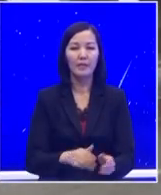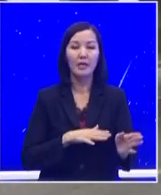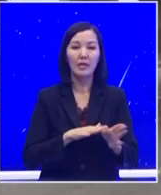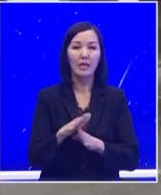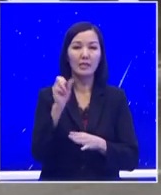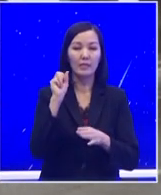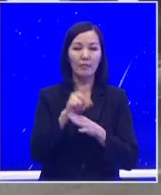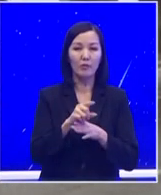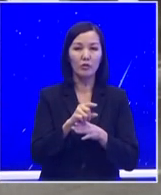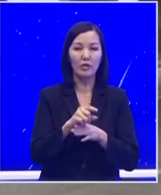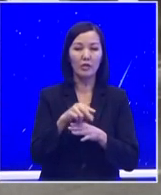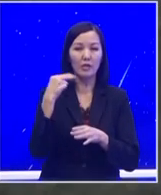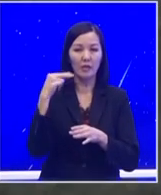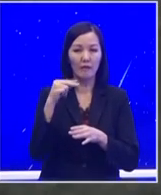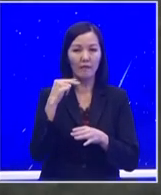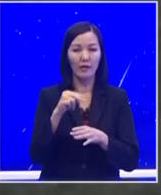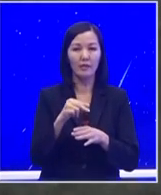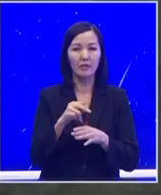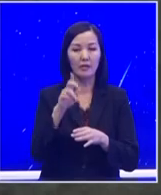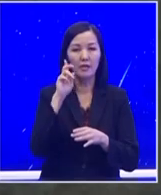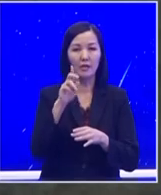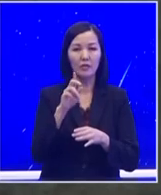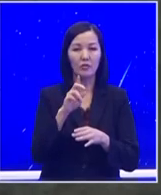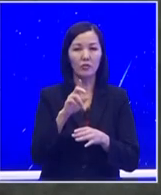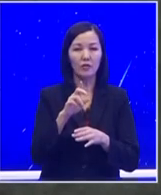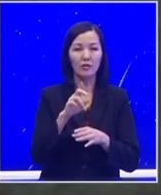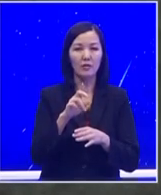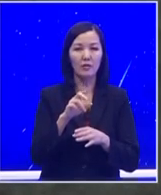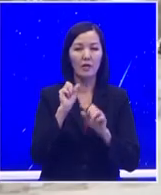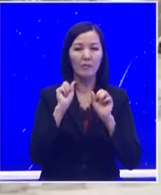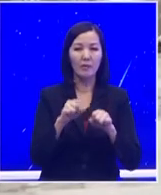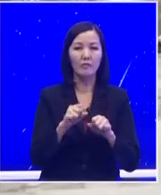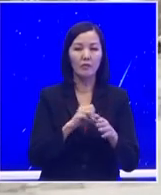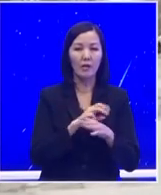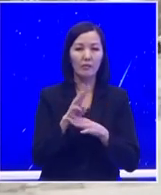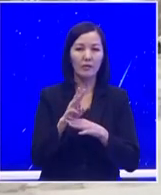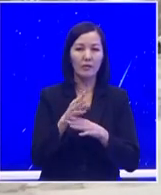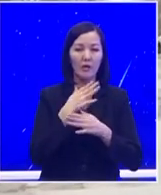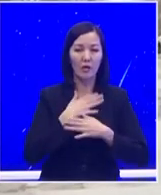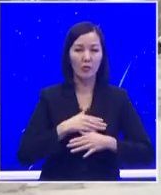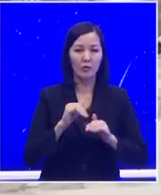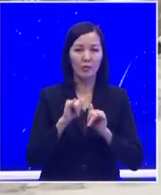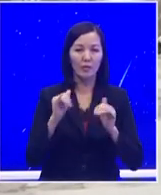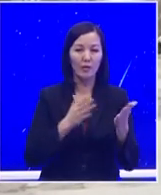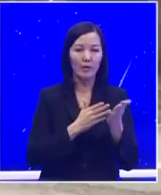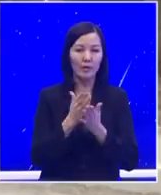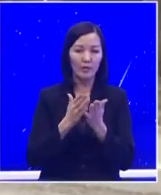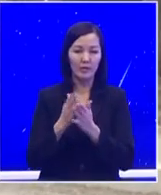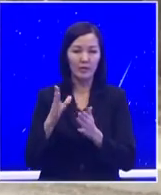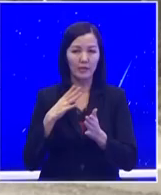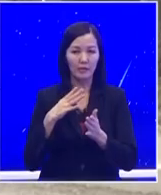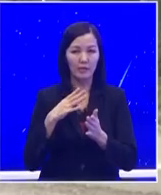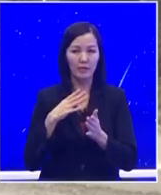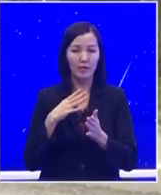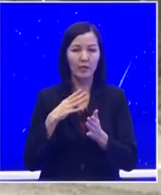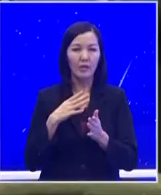Реализация поручений главы государства, а также государственных и региональных программ позволила обеспечить положительную динамику по всем показателям